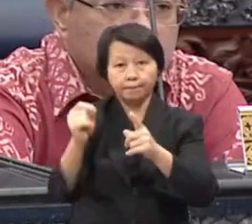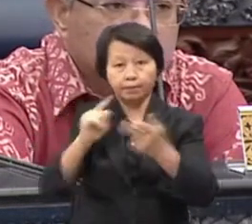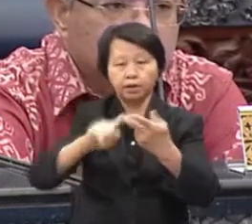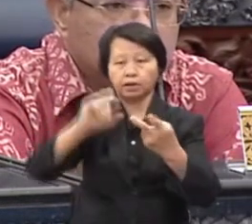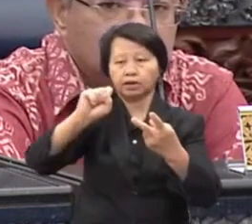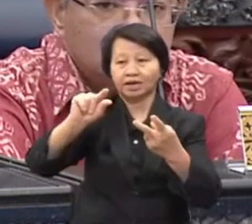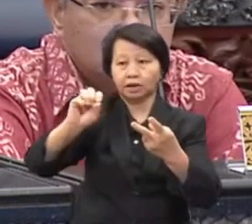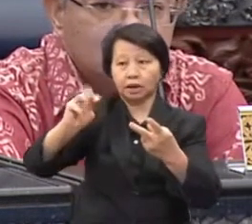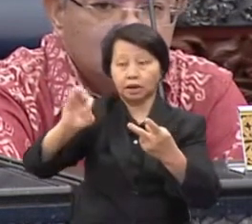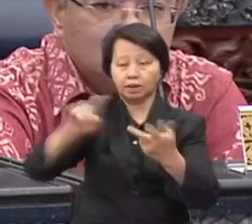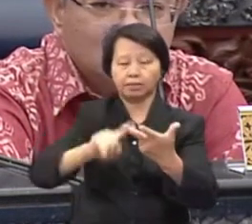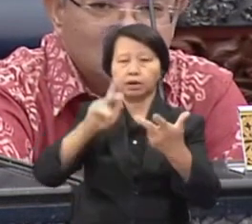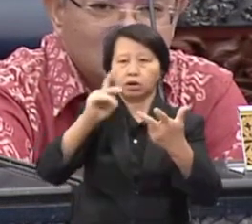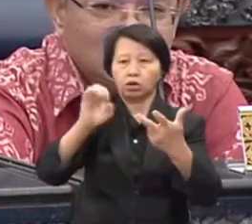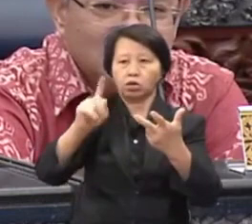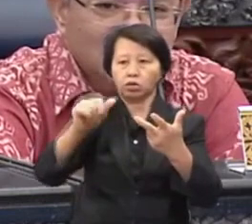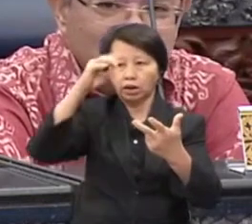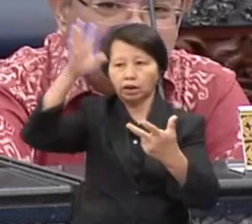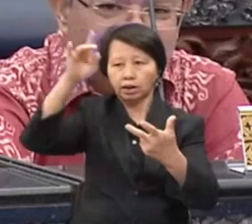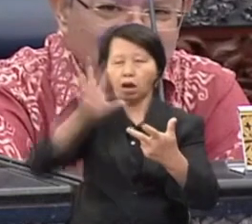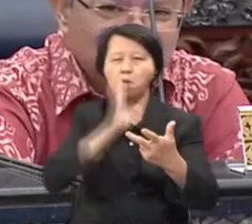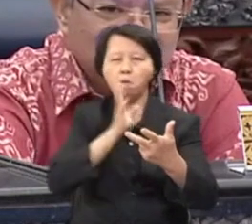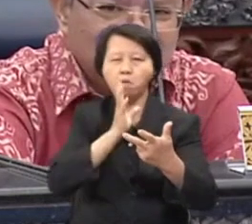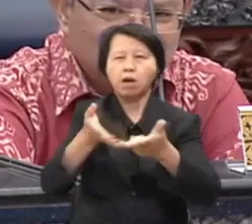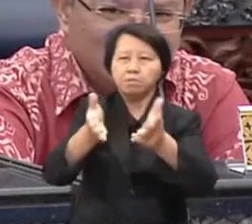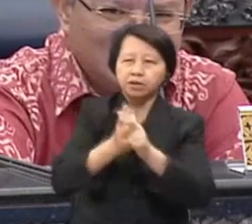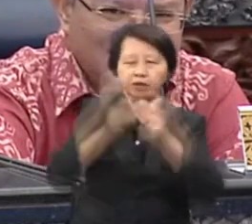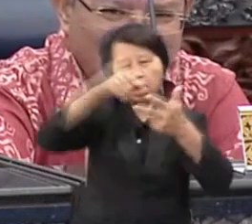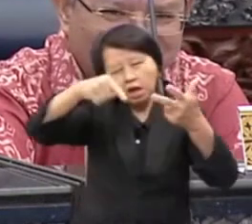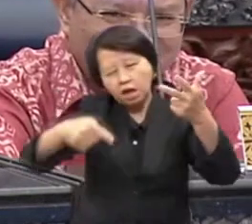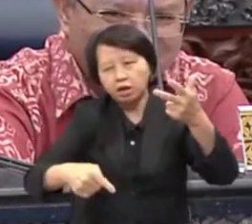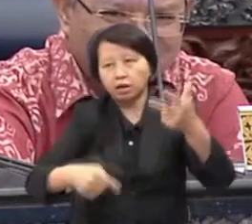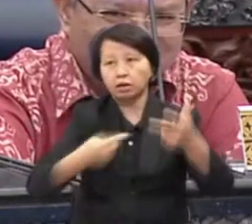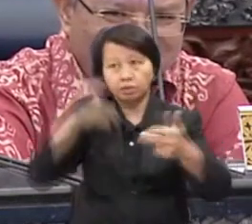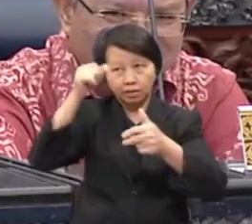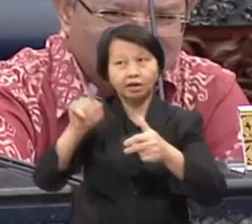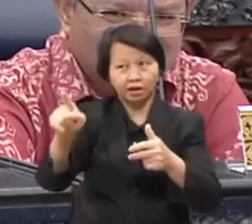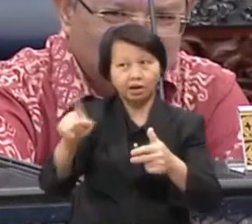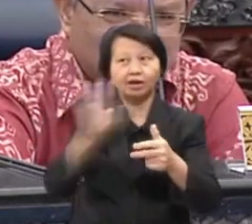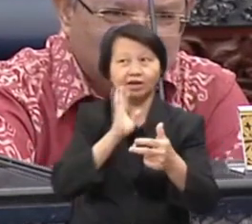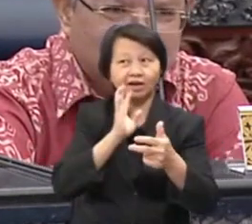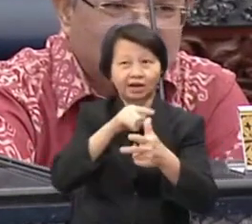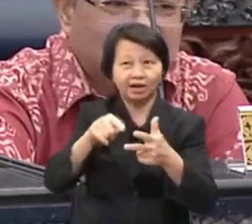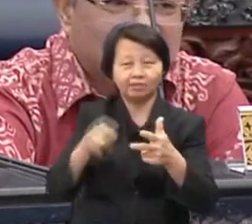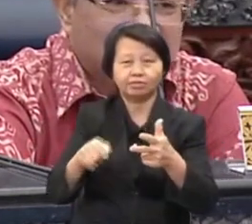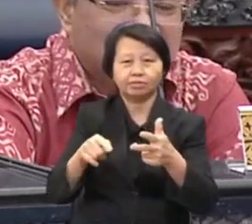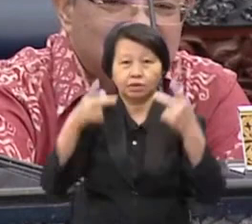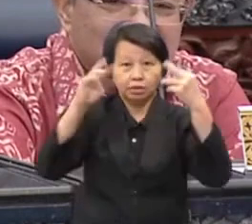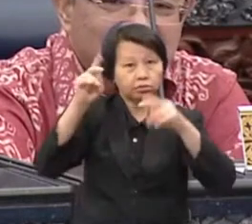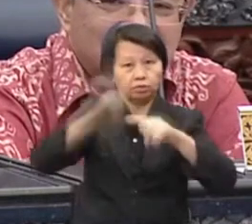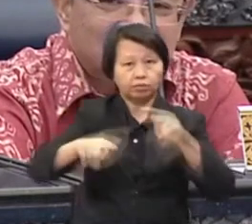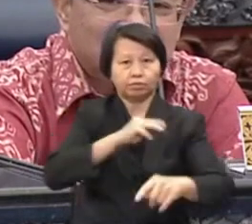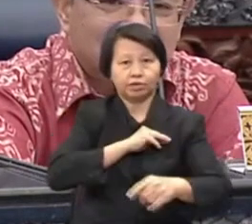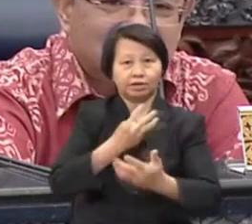Segambut yang banyak Kota Raja kita ingat semua cerita ini selain itu di